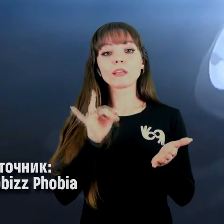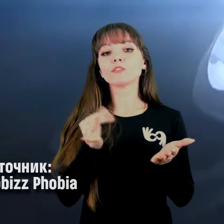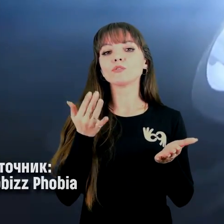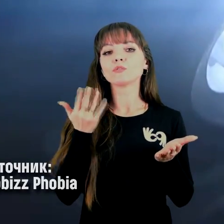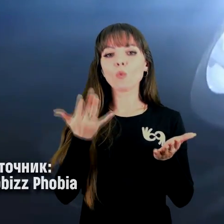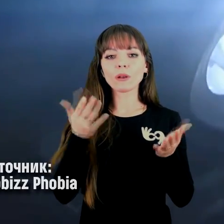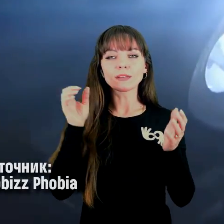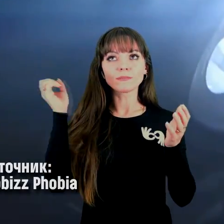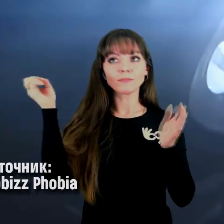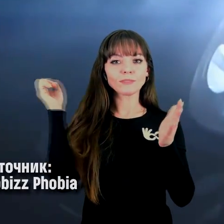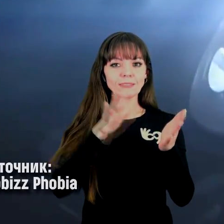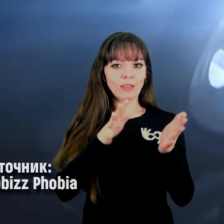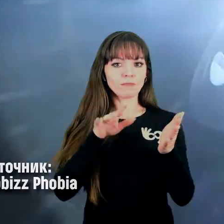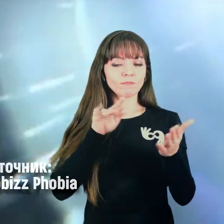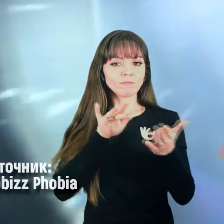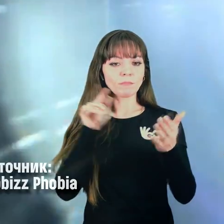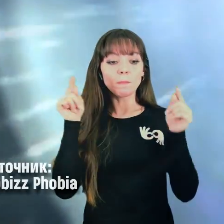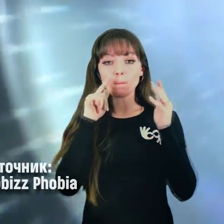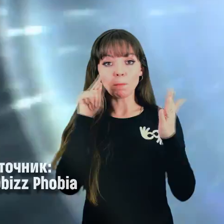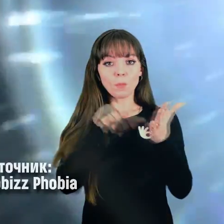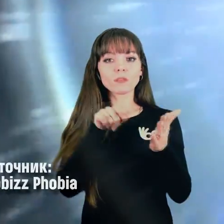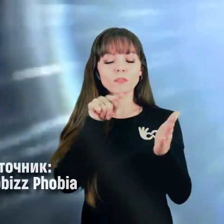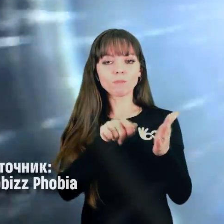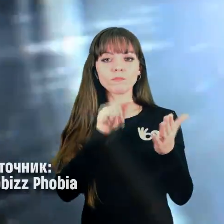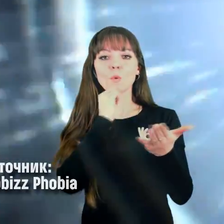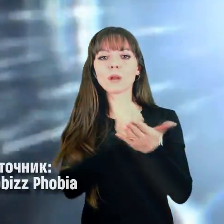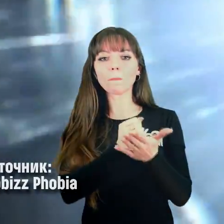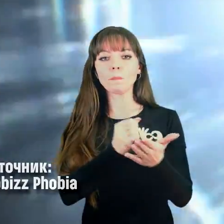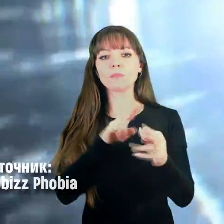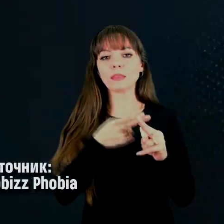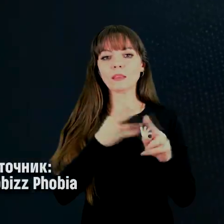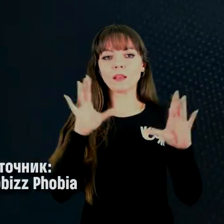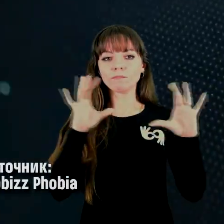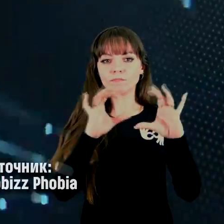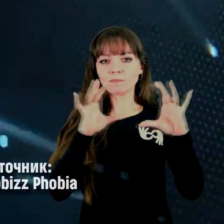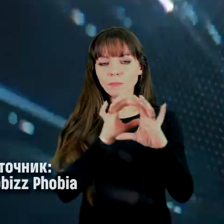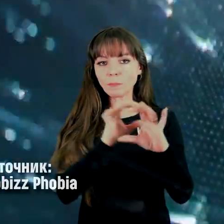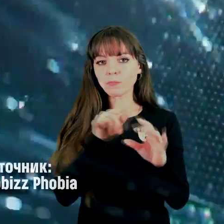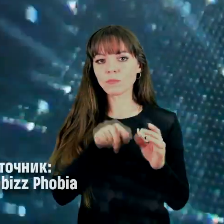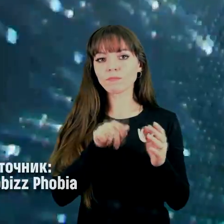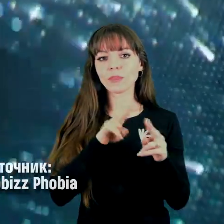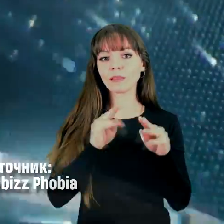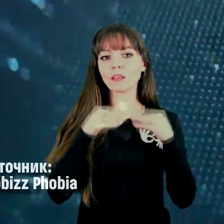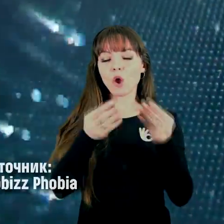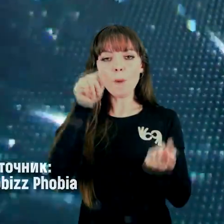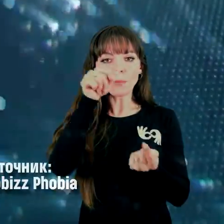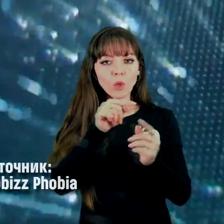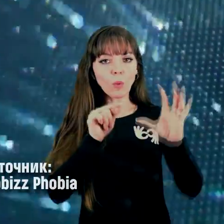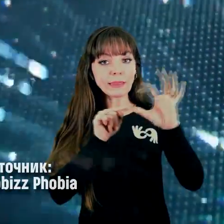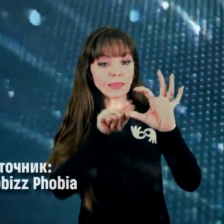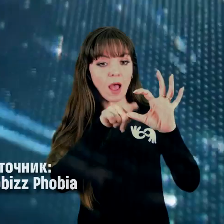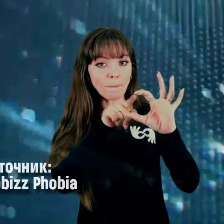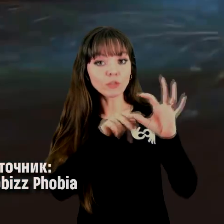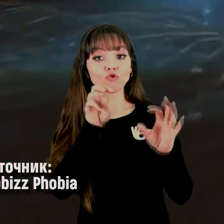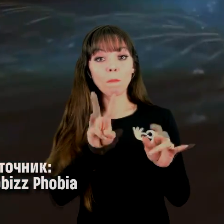которое попадает в оптическую систему объектива, определяет диафрагма. Это перегородка с отверстием определенного диаметра, и чем оно